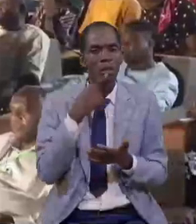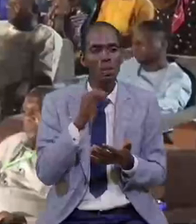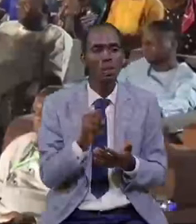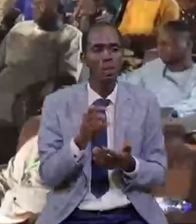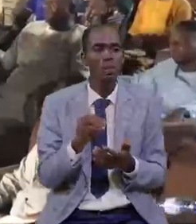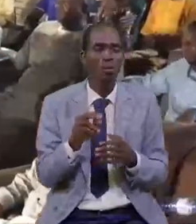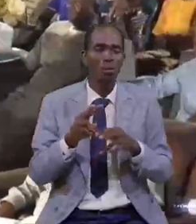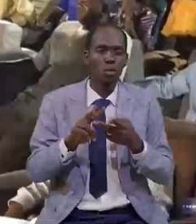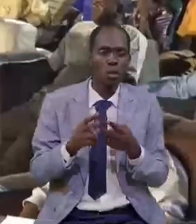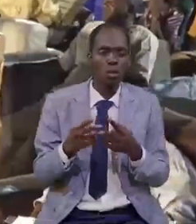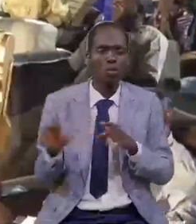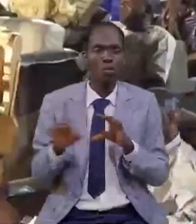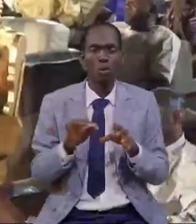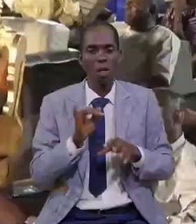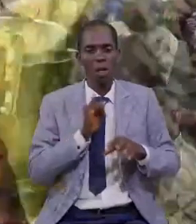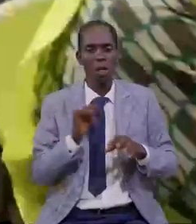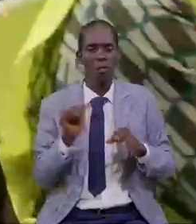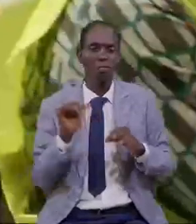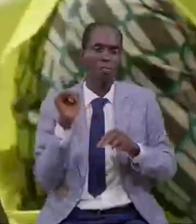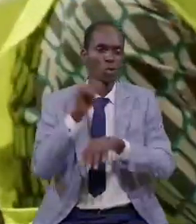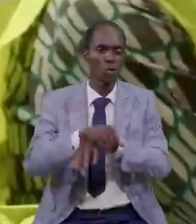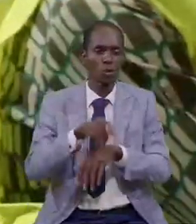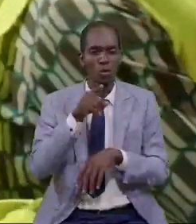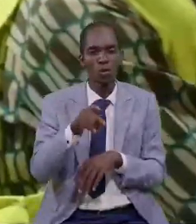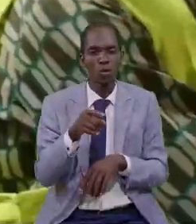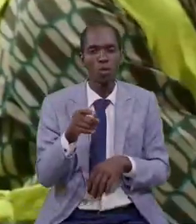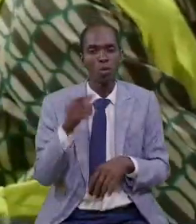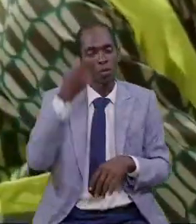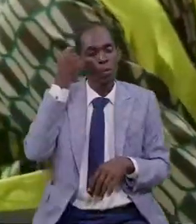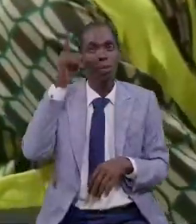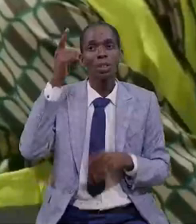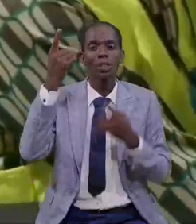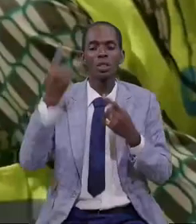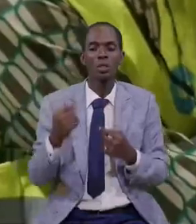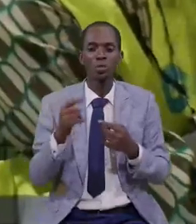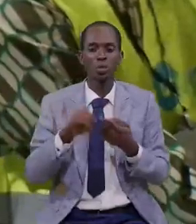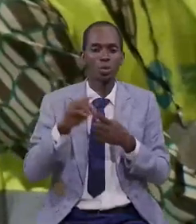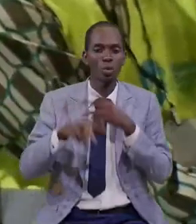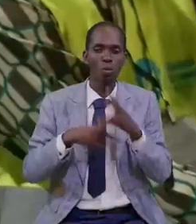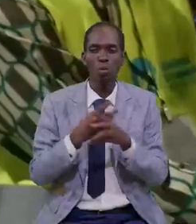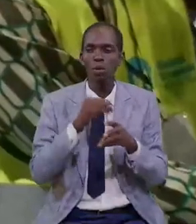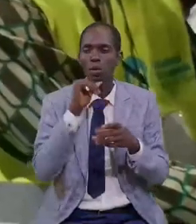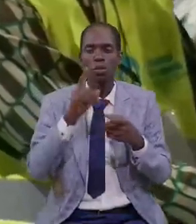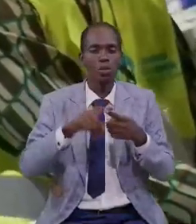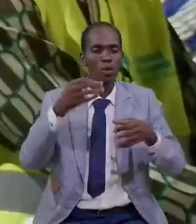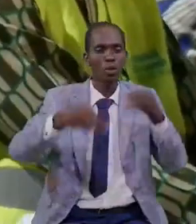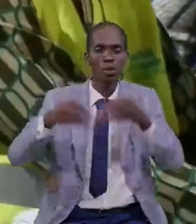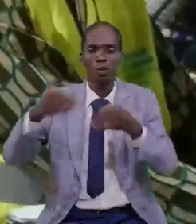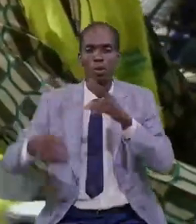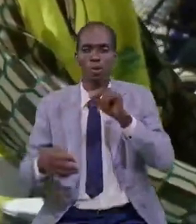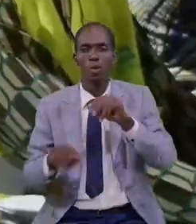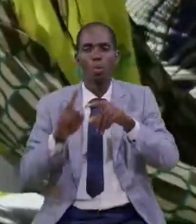qu'il est venu dans le monde pas pour condamner le monde mais il est venu sauver quel que soit ce que ta vie a